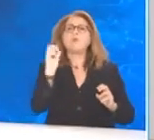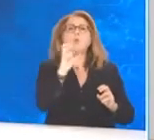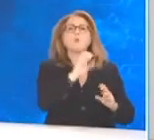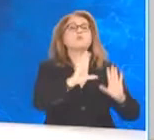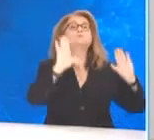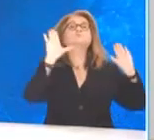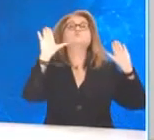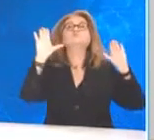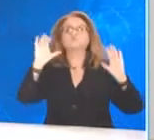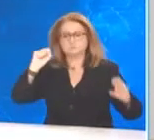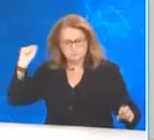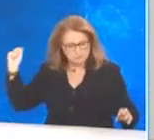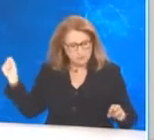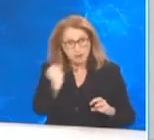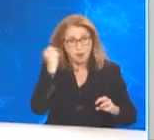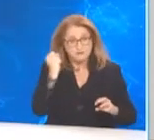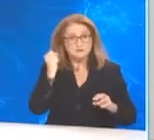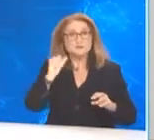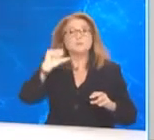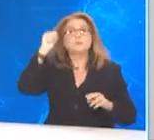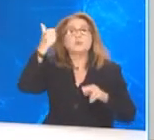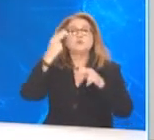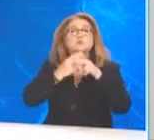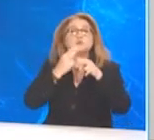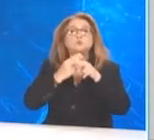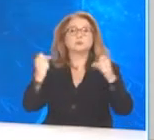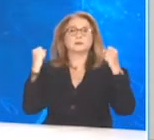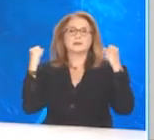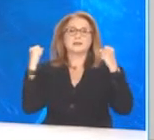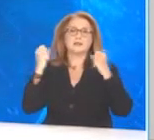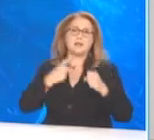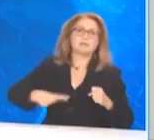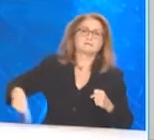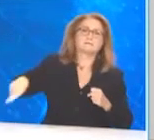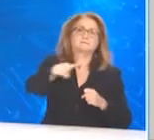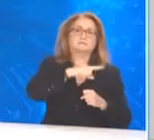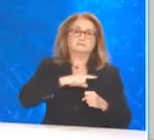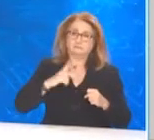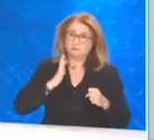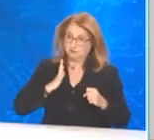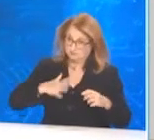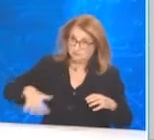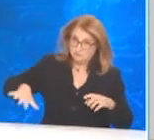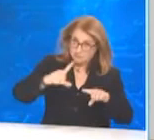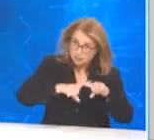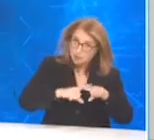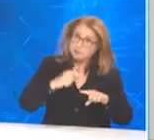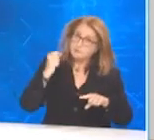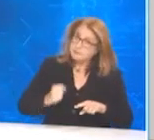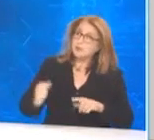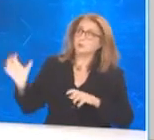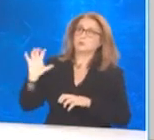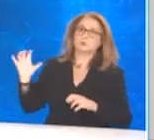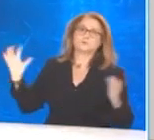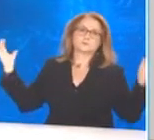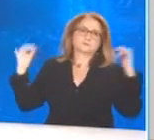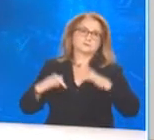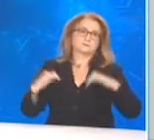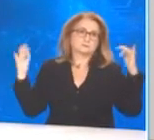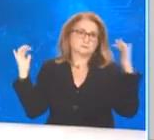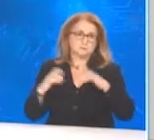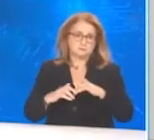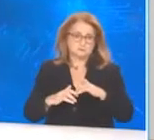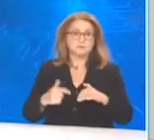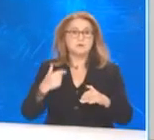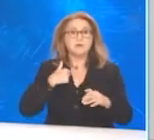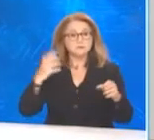προκειμένου να διασφαλίσουμε την υγεία τόσο των συμπολιτών μας όσο και των επισκεπτών. Και μέχρι στιγμής τα έχουμε καταφέρει, καθώς από την